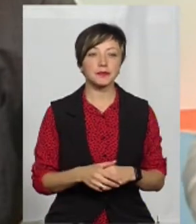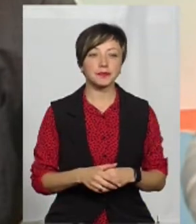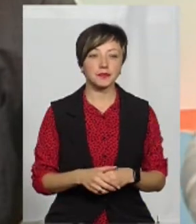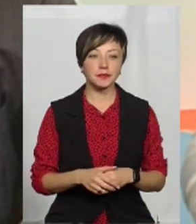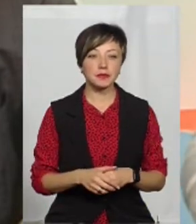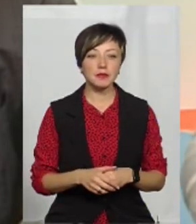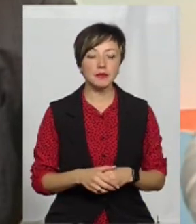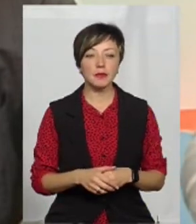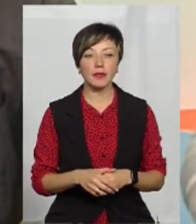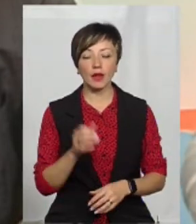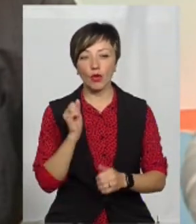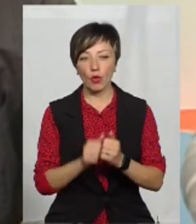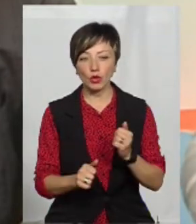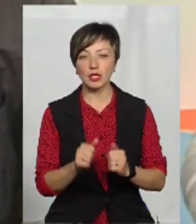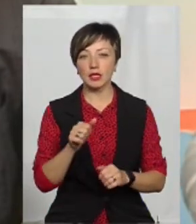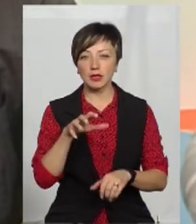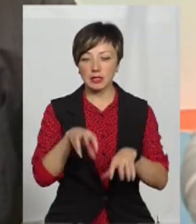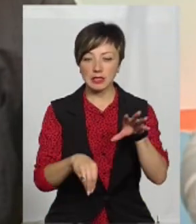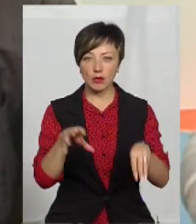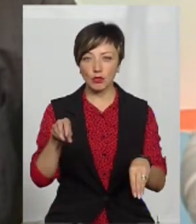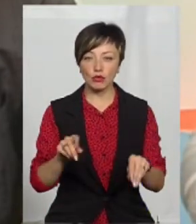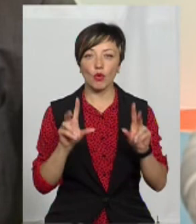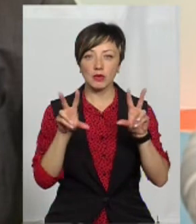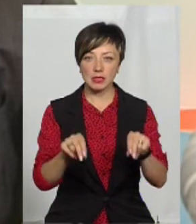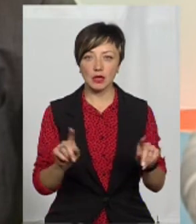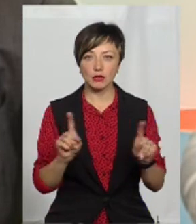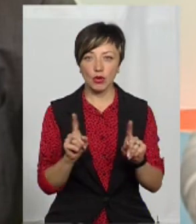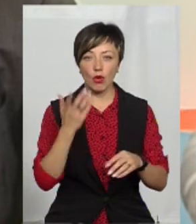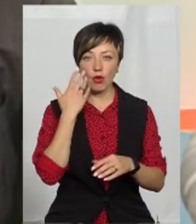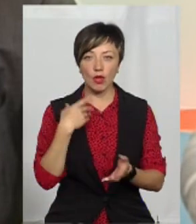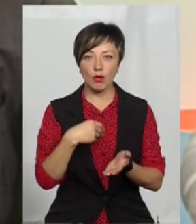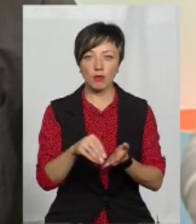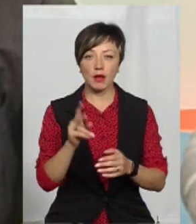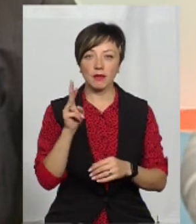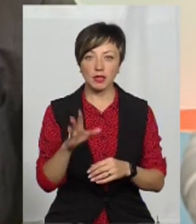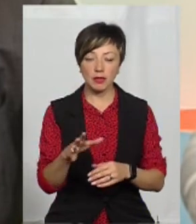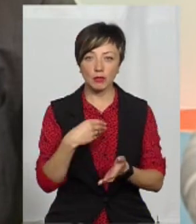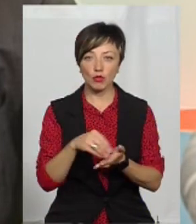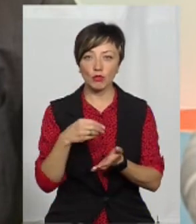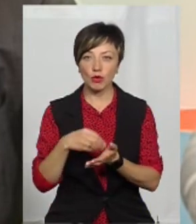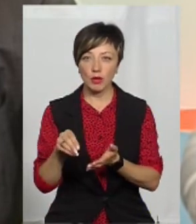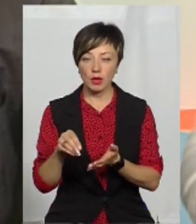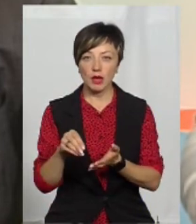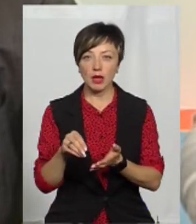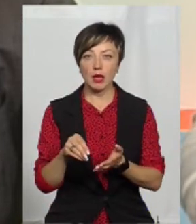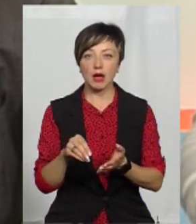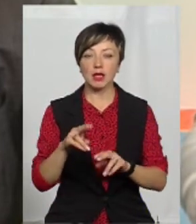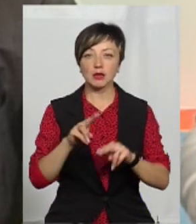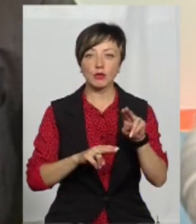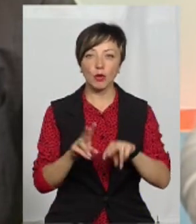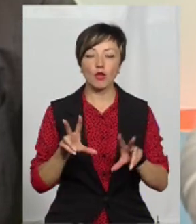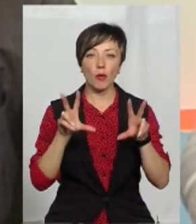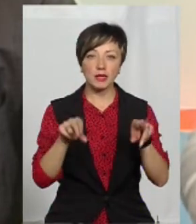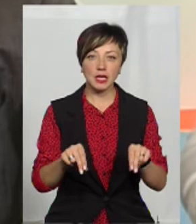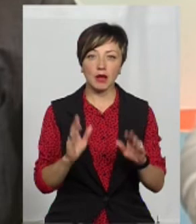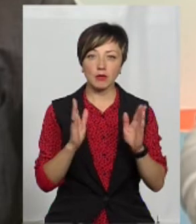піднімати. Кожен з забудовників щось обіцяє, це ми знаємо. Коли ми купуємо квартири, то забудовник обіцяє,